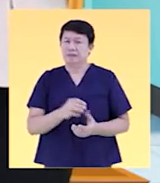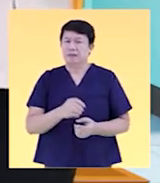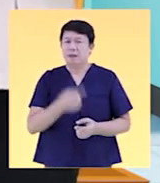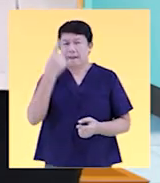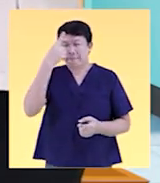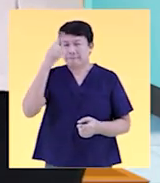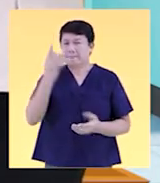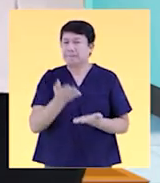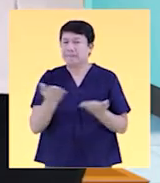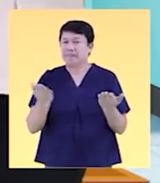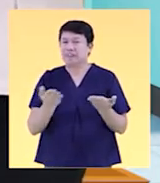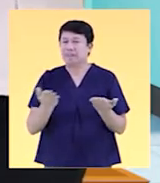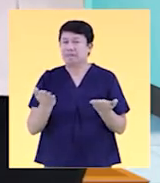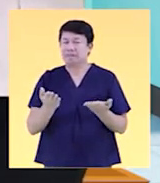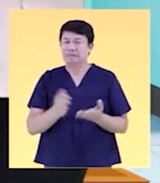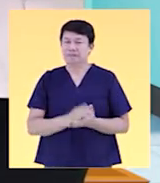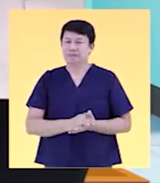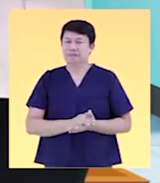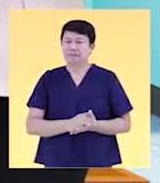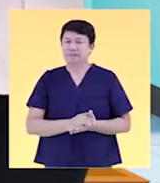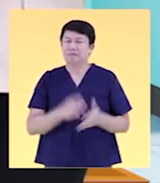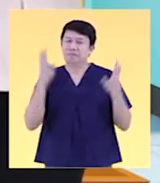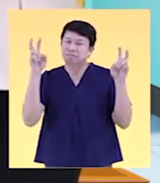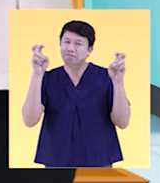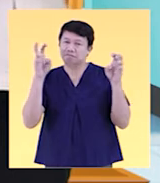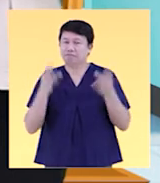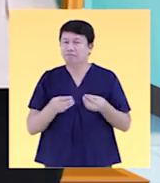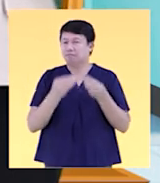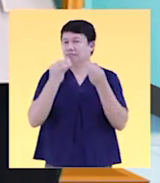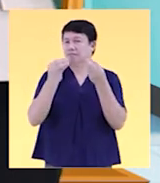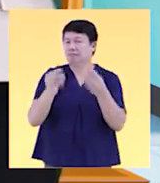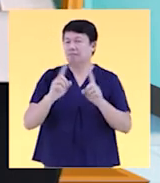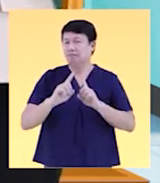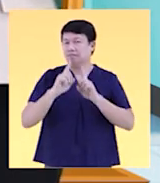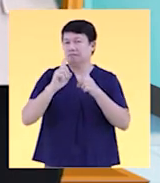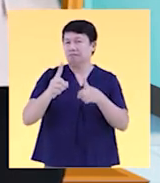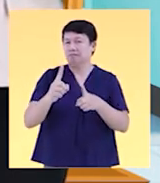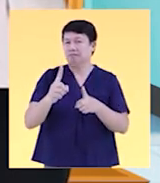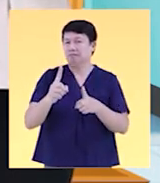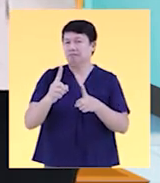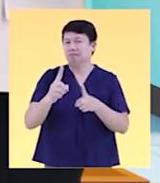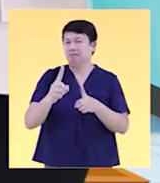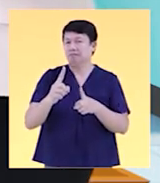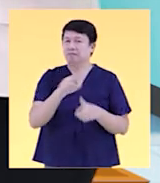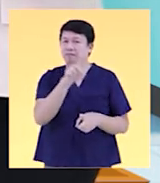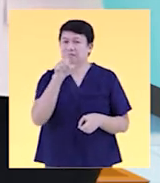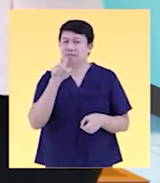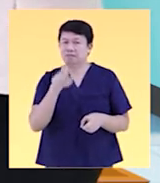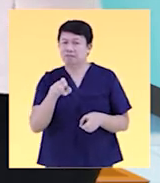Ang tawag sa mga ito ay given at sinasagot nito ang tanong na